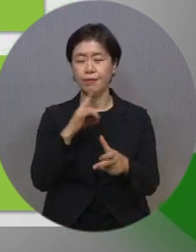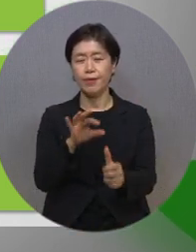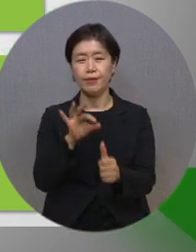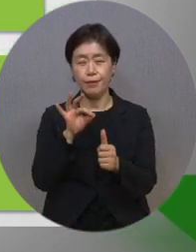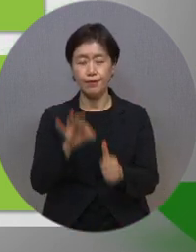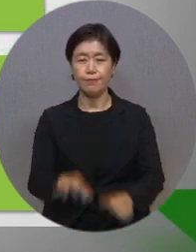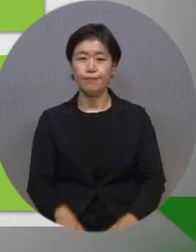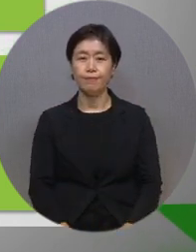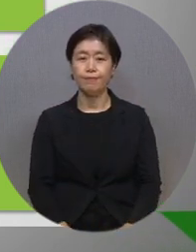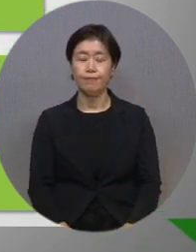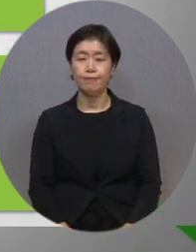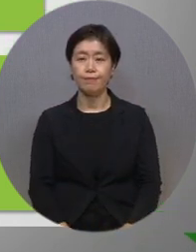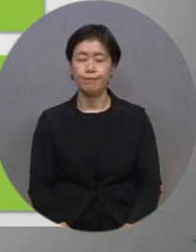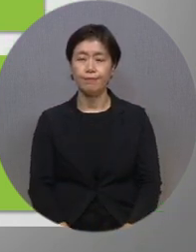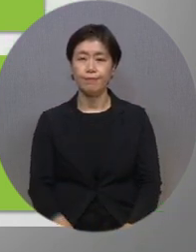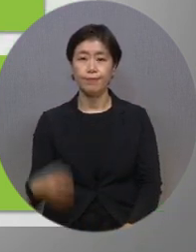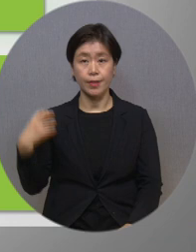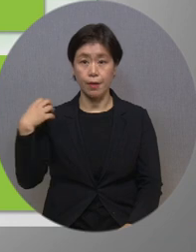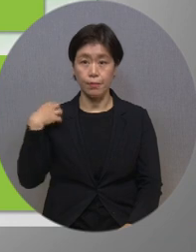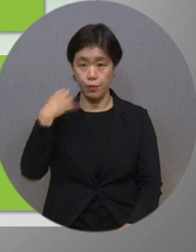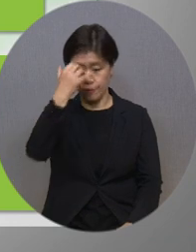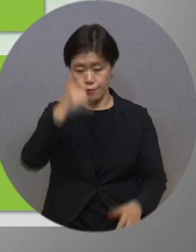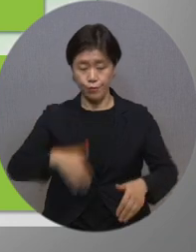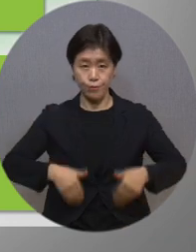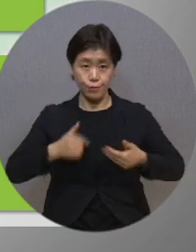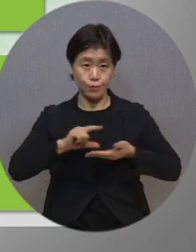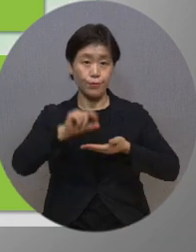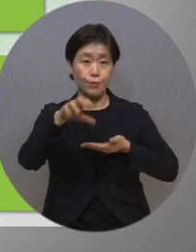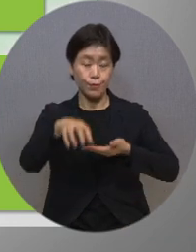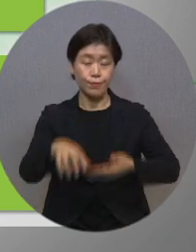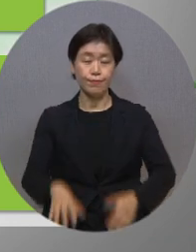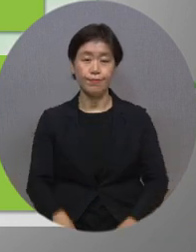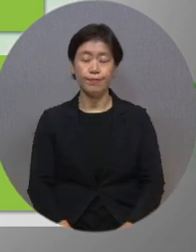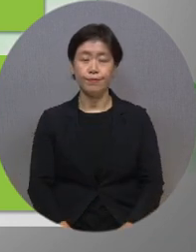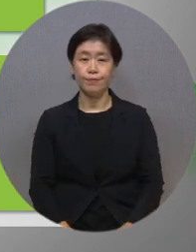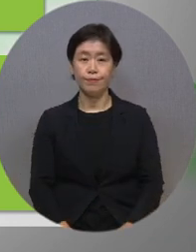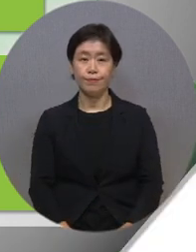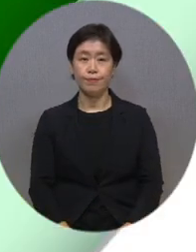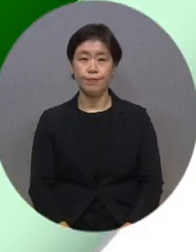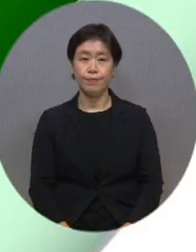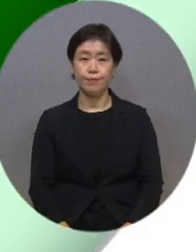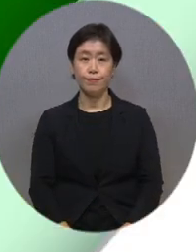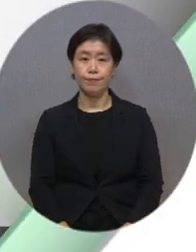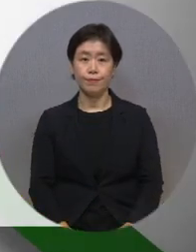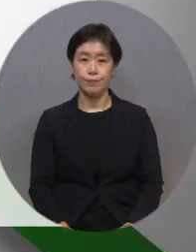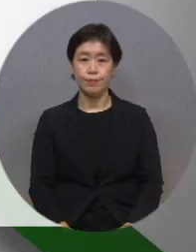장애인만 채용합니다. 담당 지사는 충남지사입니다.